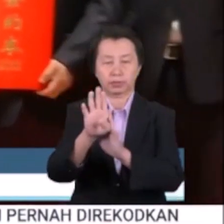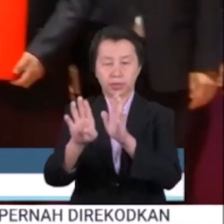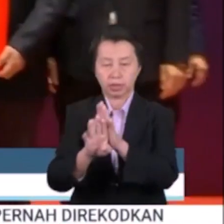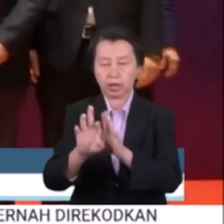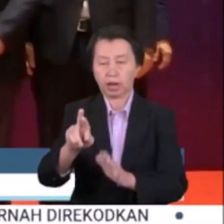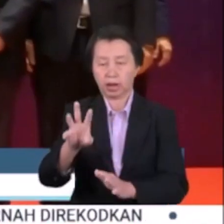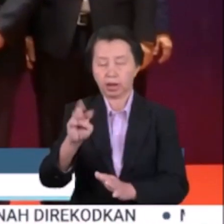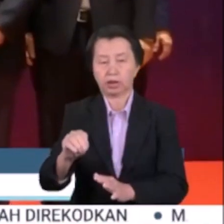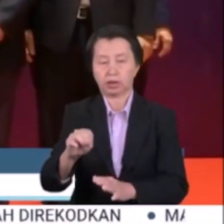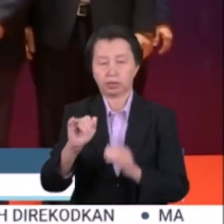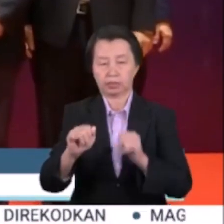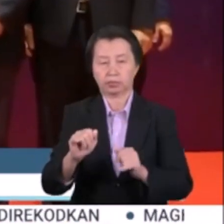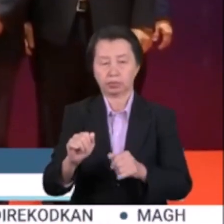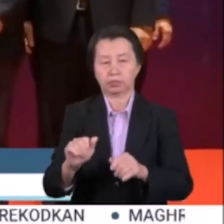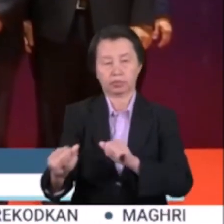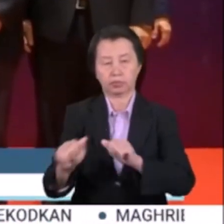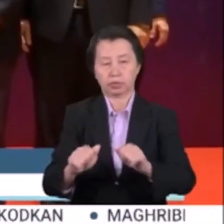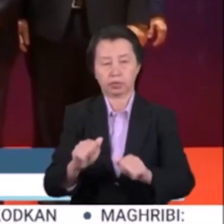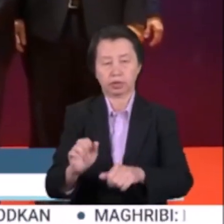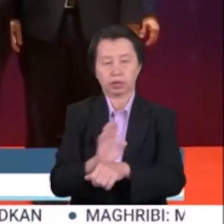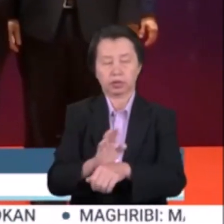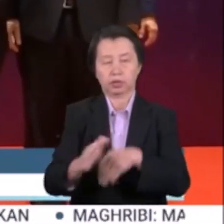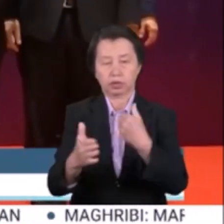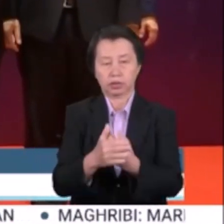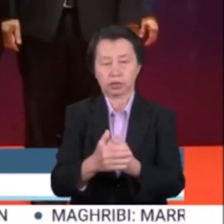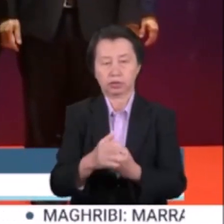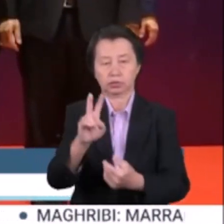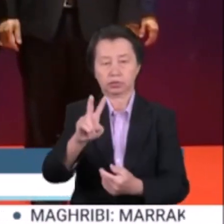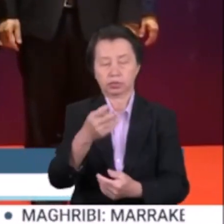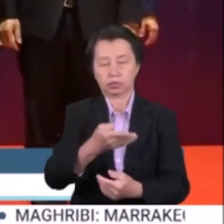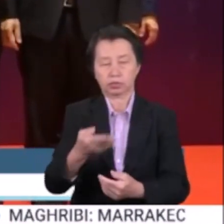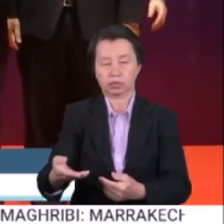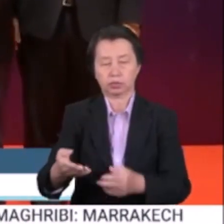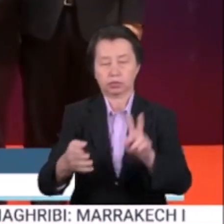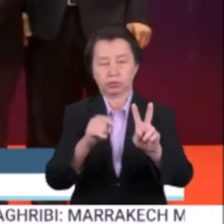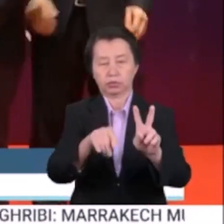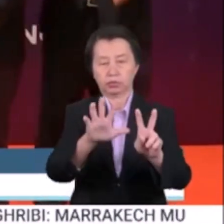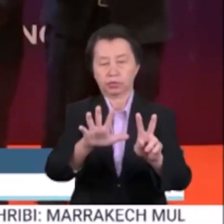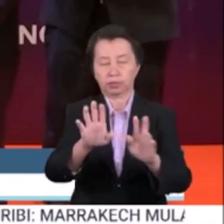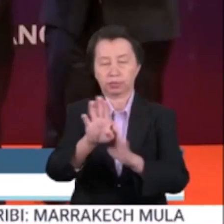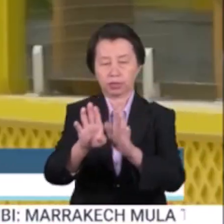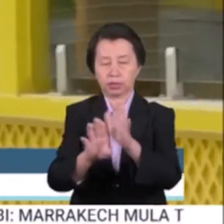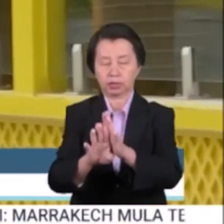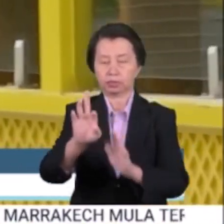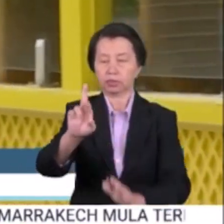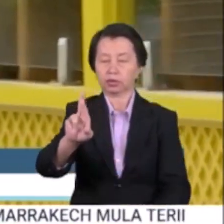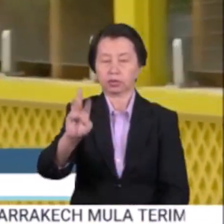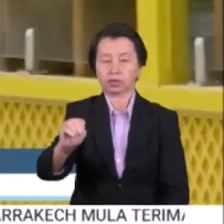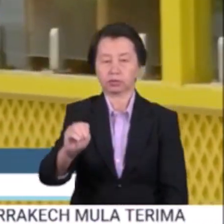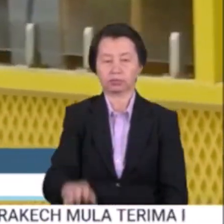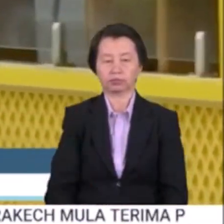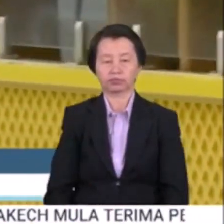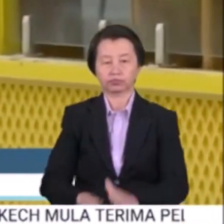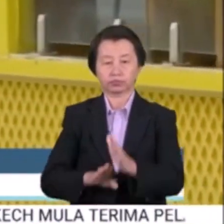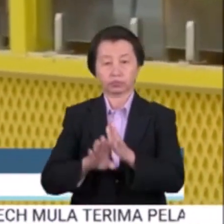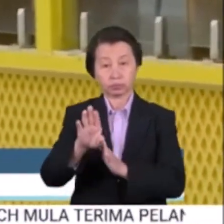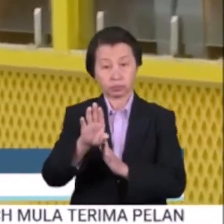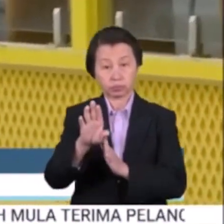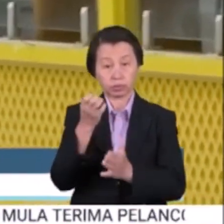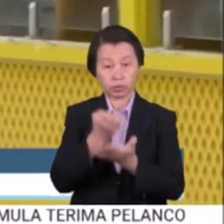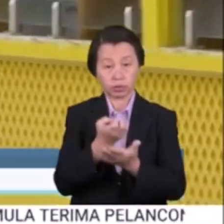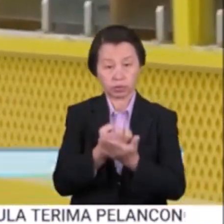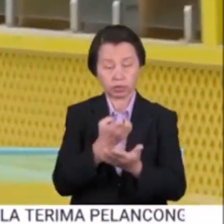RM17.34 bilion dan potensi perdagangan sehingga RM2.5 bilion. Pertumbuhan ekonomi